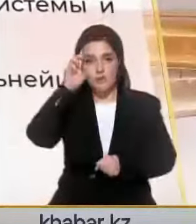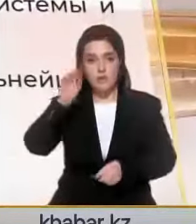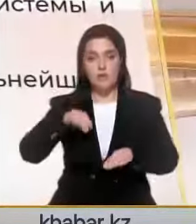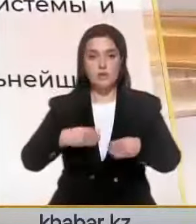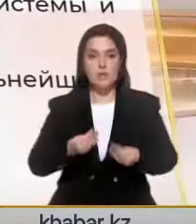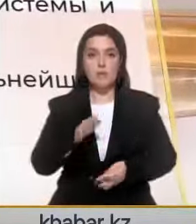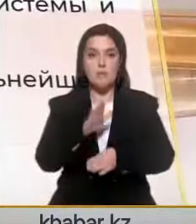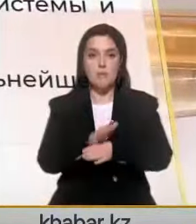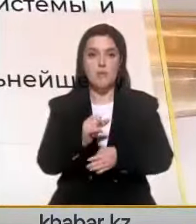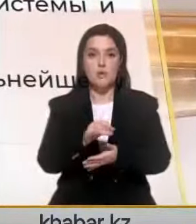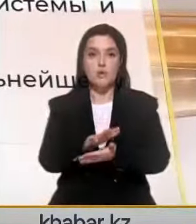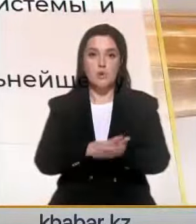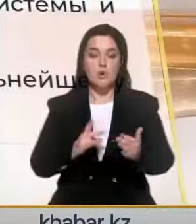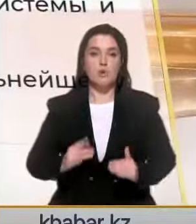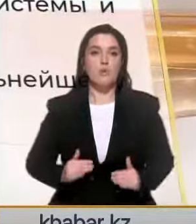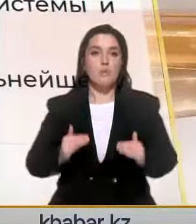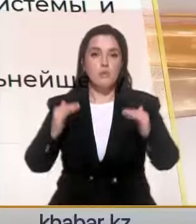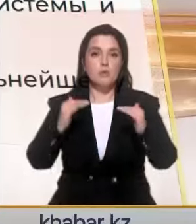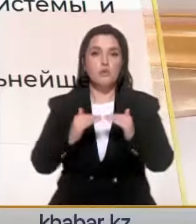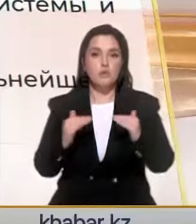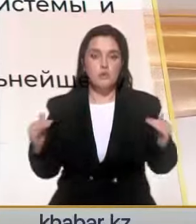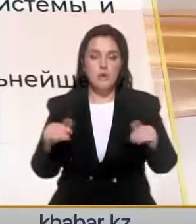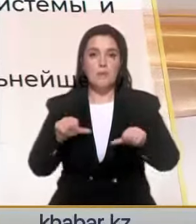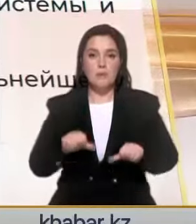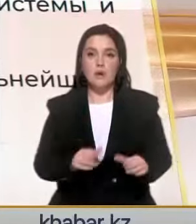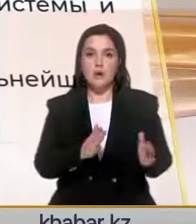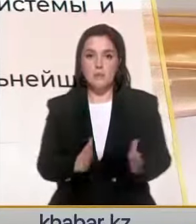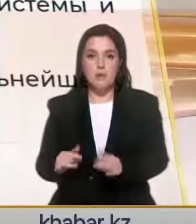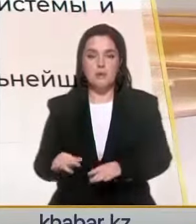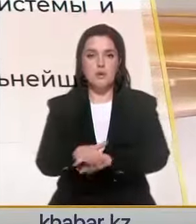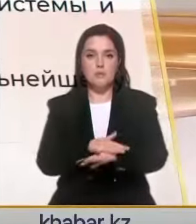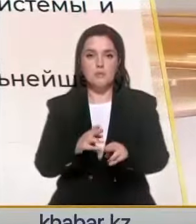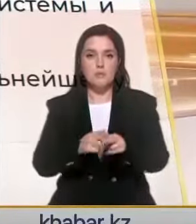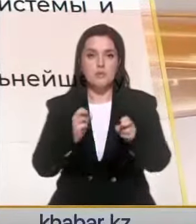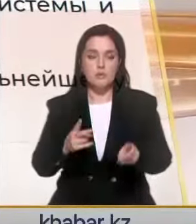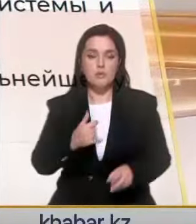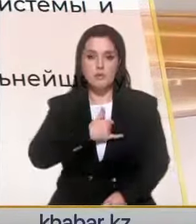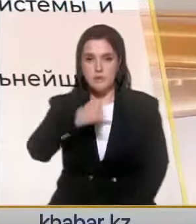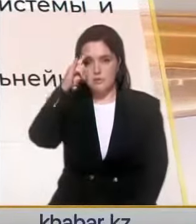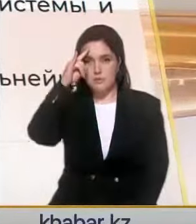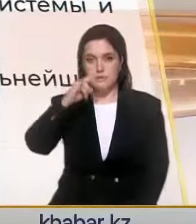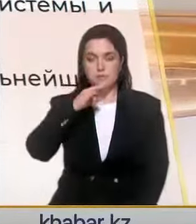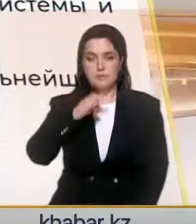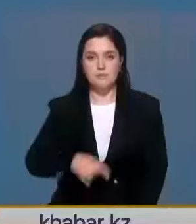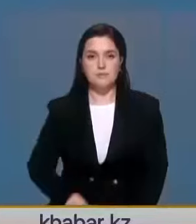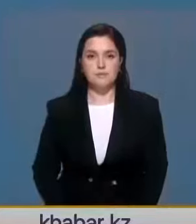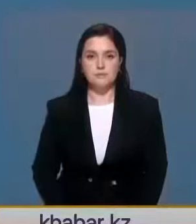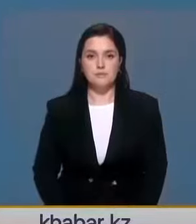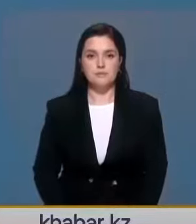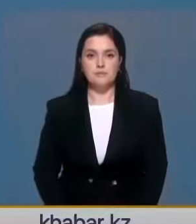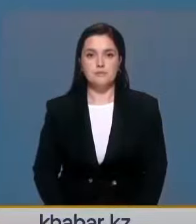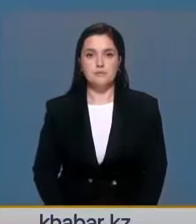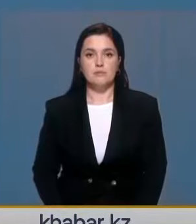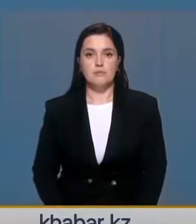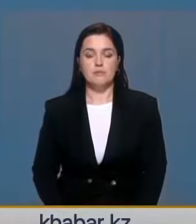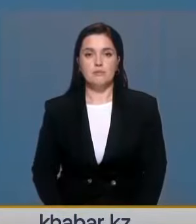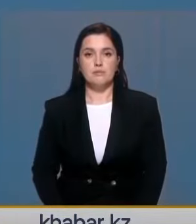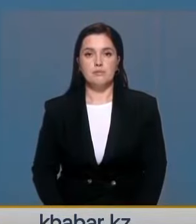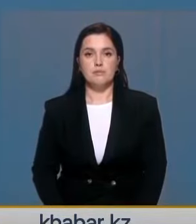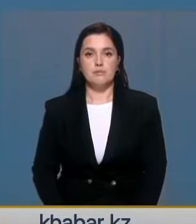ряд поручений по дальнейшему повышению уровня правопорядка и общественной безопасности в стране проинформировал